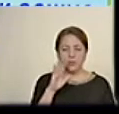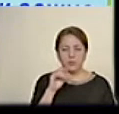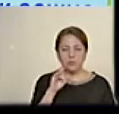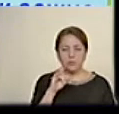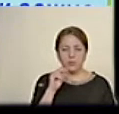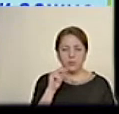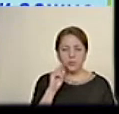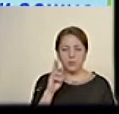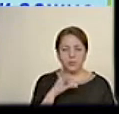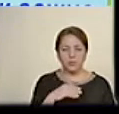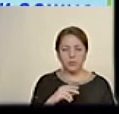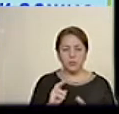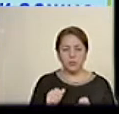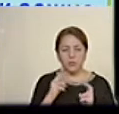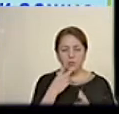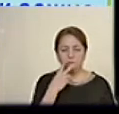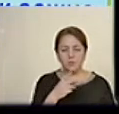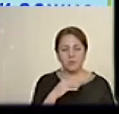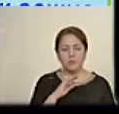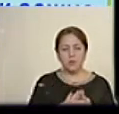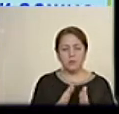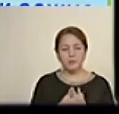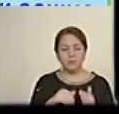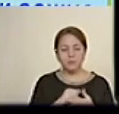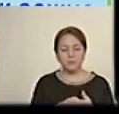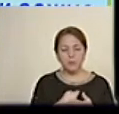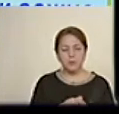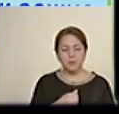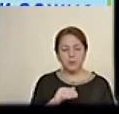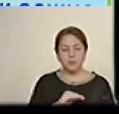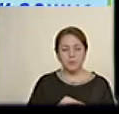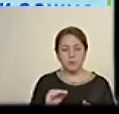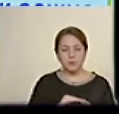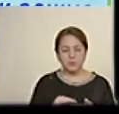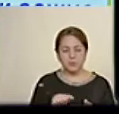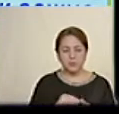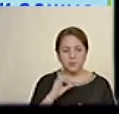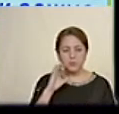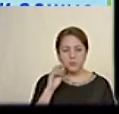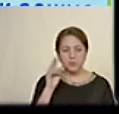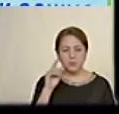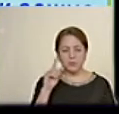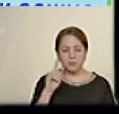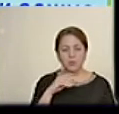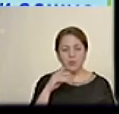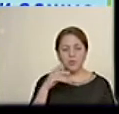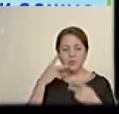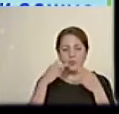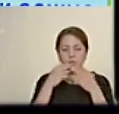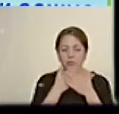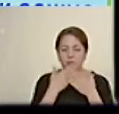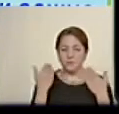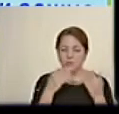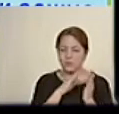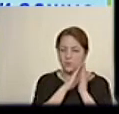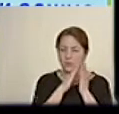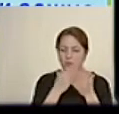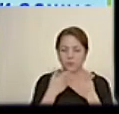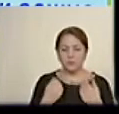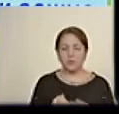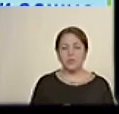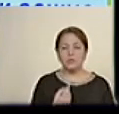Как видим, обстоятельства причины поясняет сказуемое «не спится». Не спится от чего?